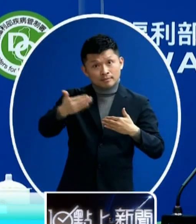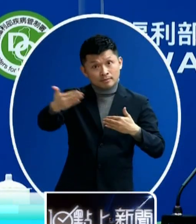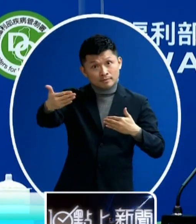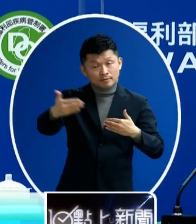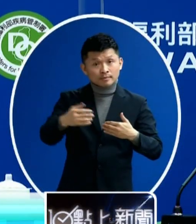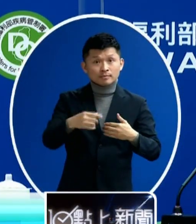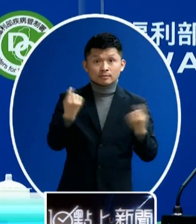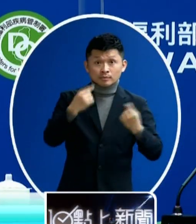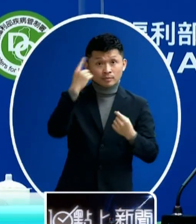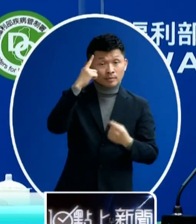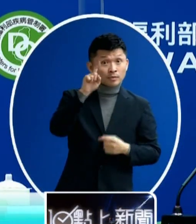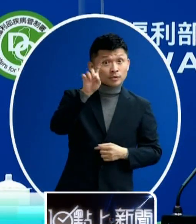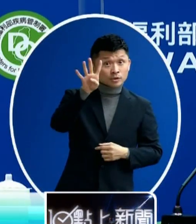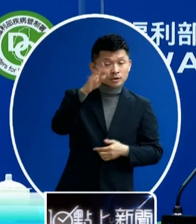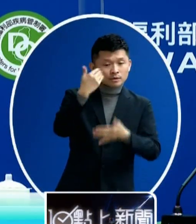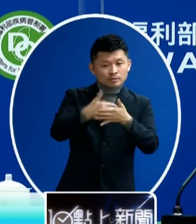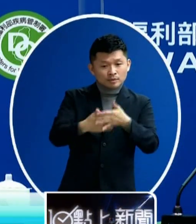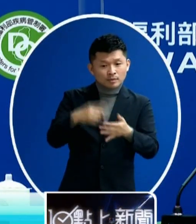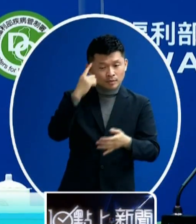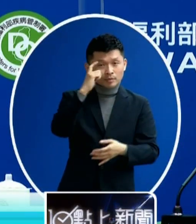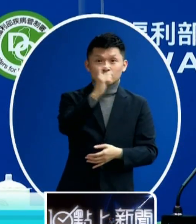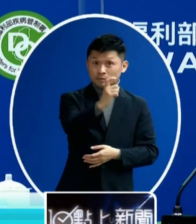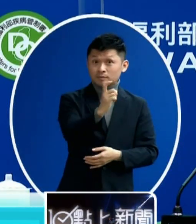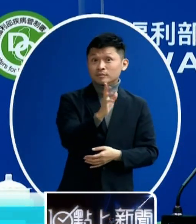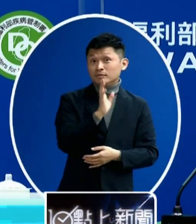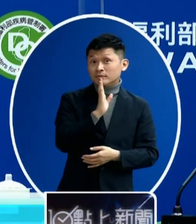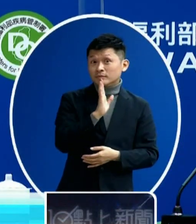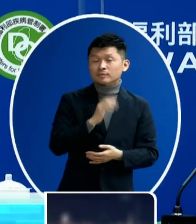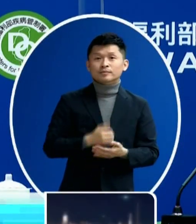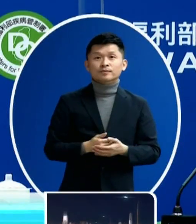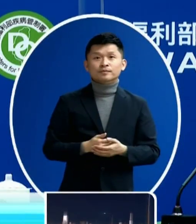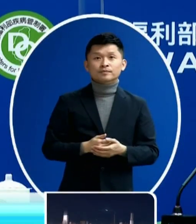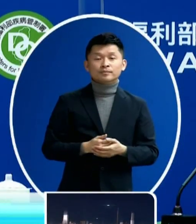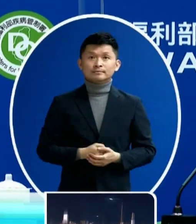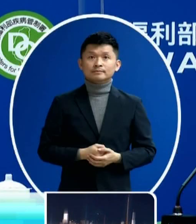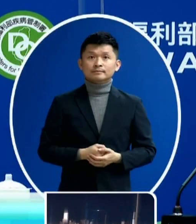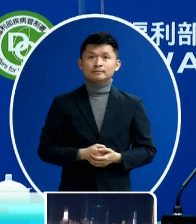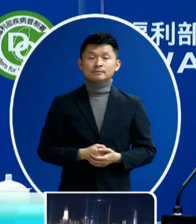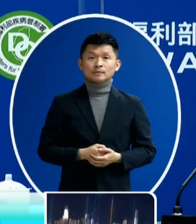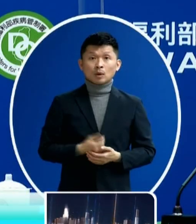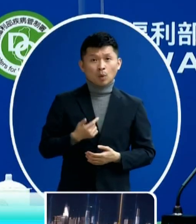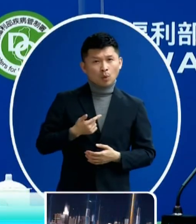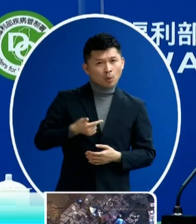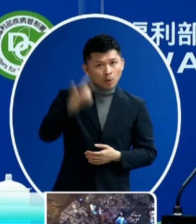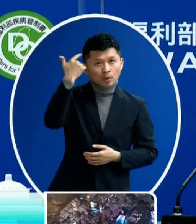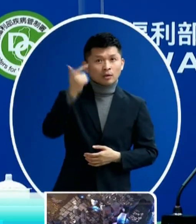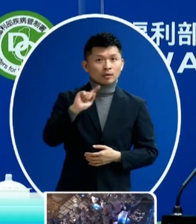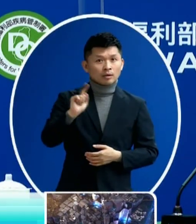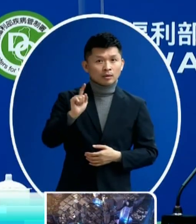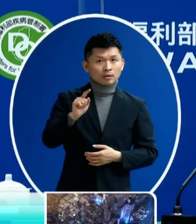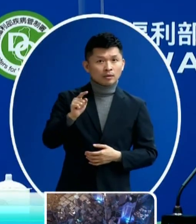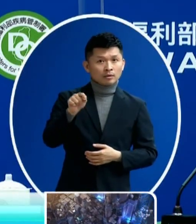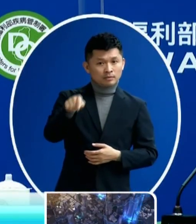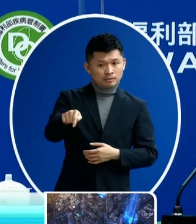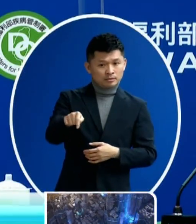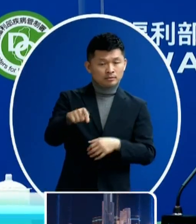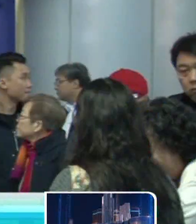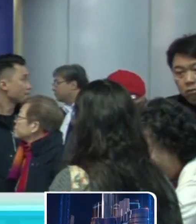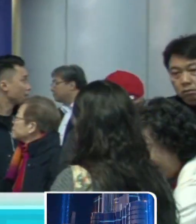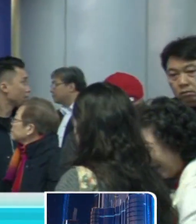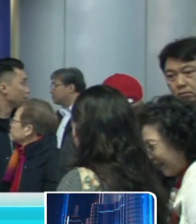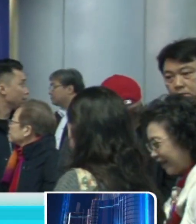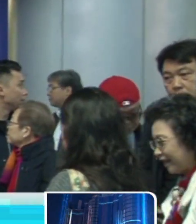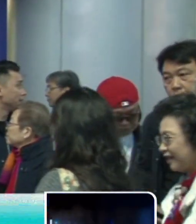在要14天减做4天，相关的检疫措施把它做完善了，最快会在那个时候才会开始来